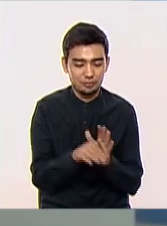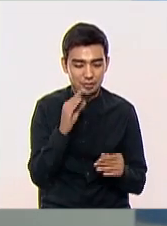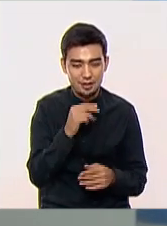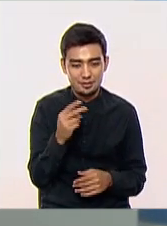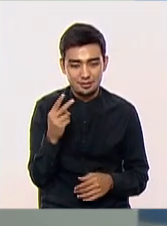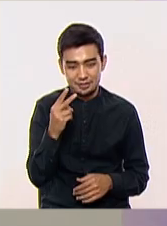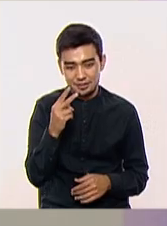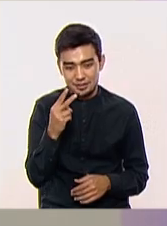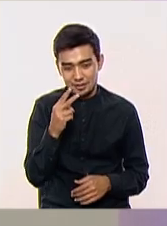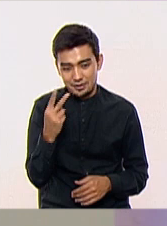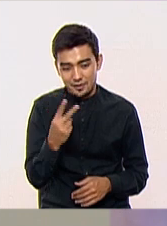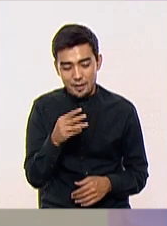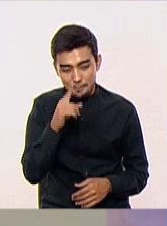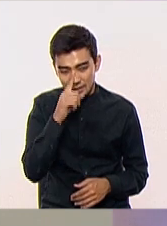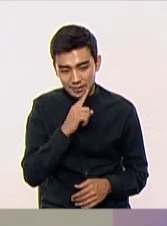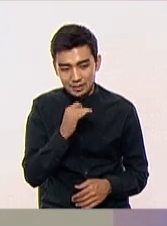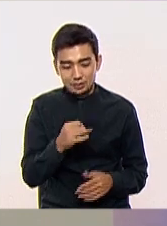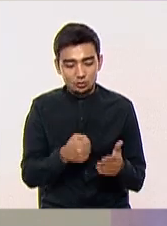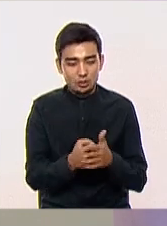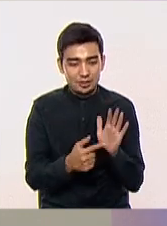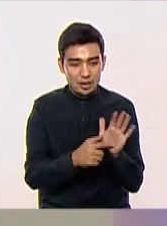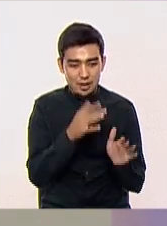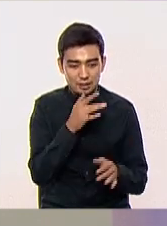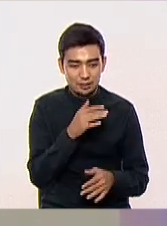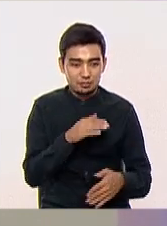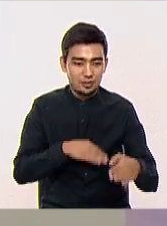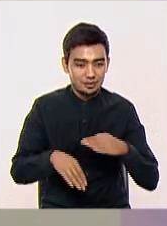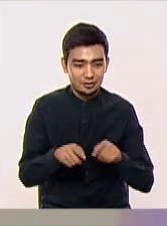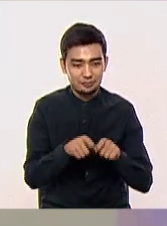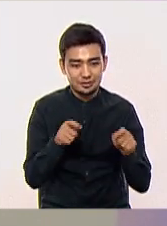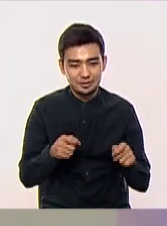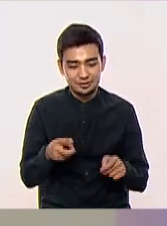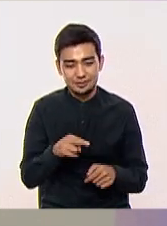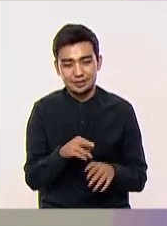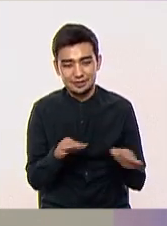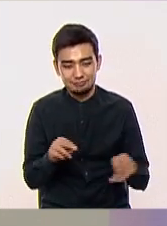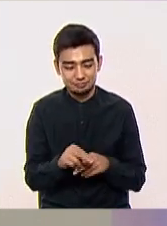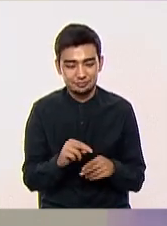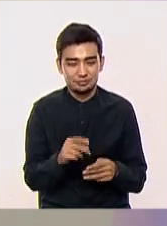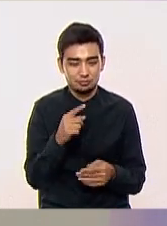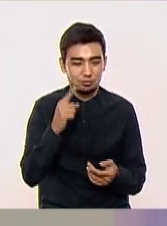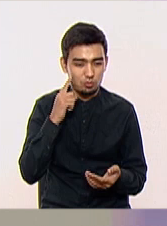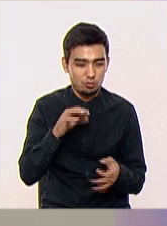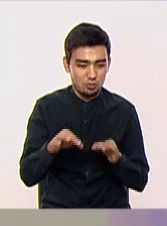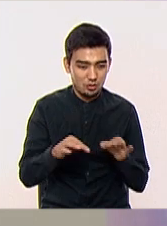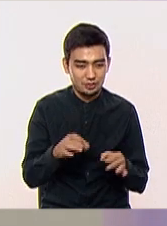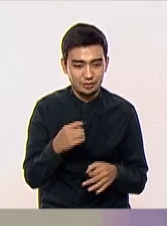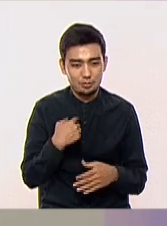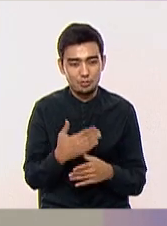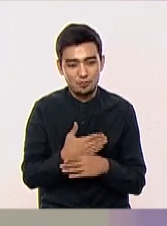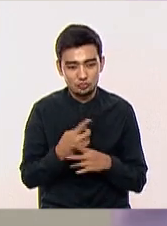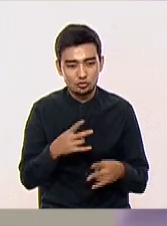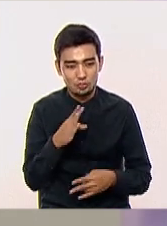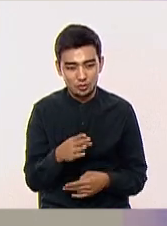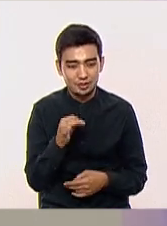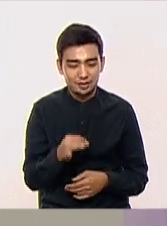месяцев до 7 лет. Так как открыт такой бассейн, это очень дорогостоящий проект, я знала, что мне нужна будет помощь. И как